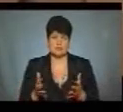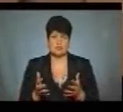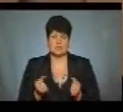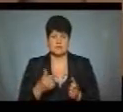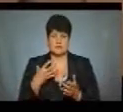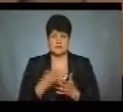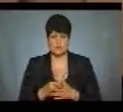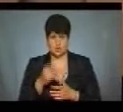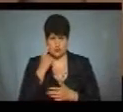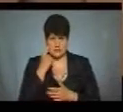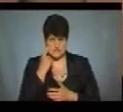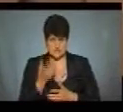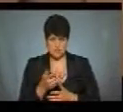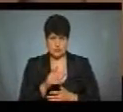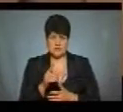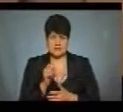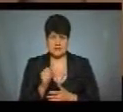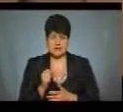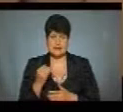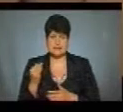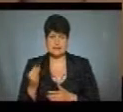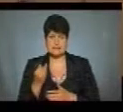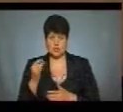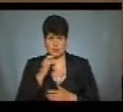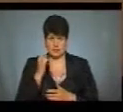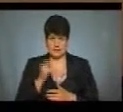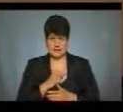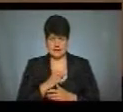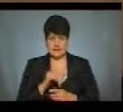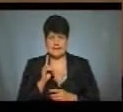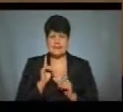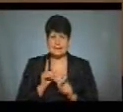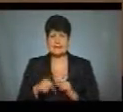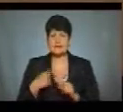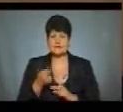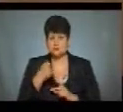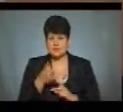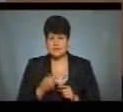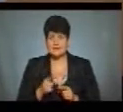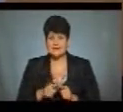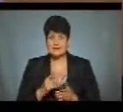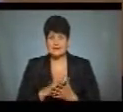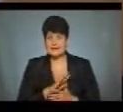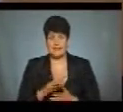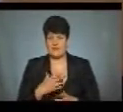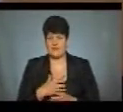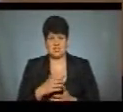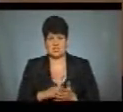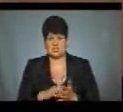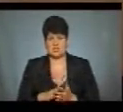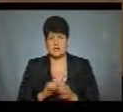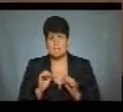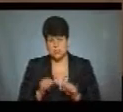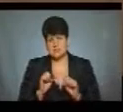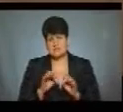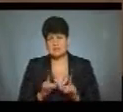свою оцінку за історію, з історії України. Тільки наступного року, тому що це є неповажна причина. Можна